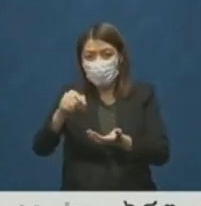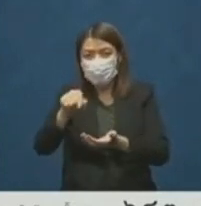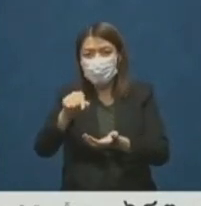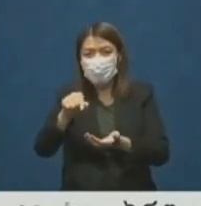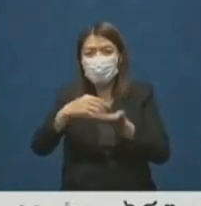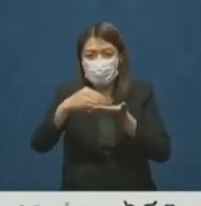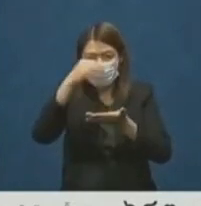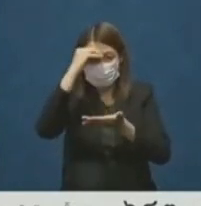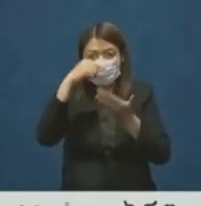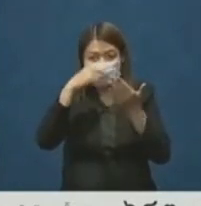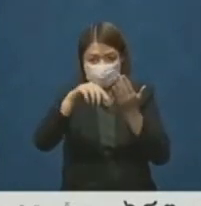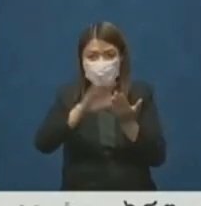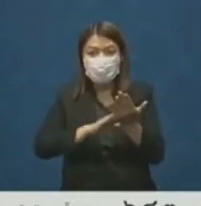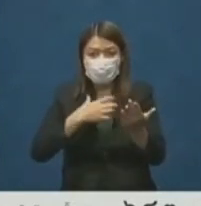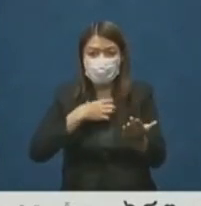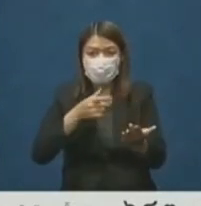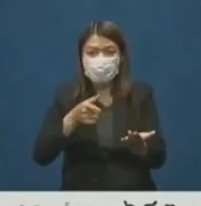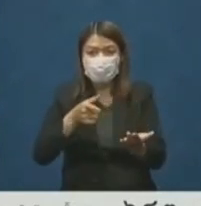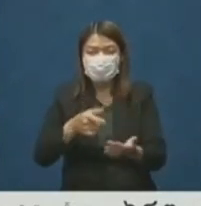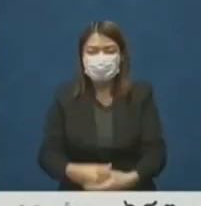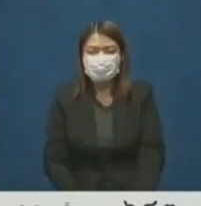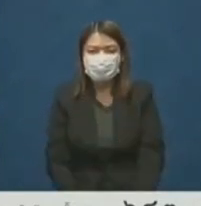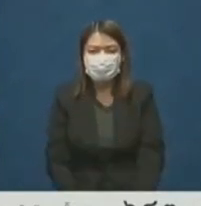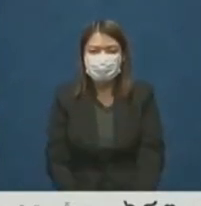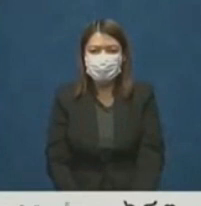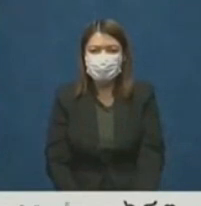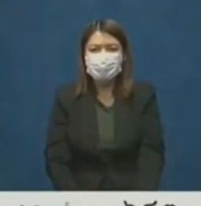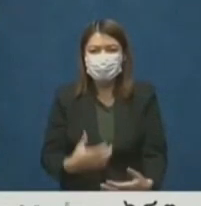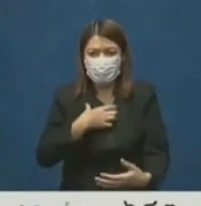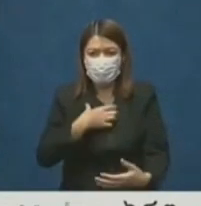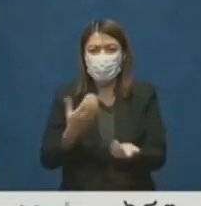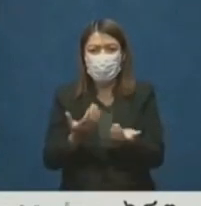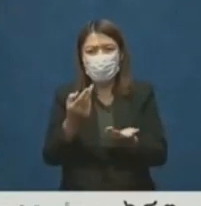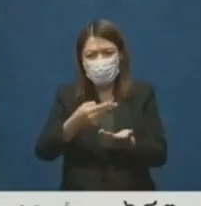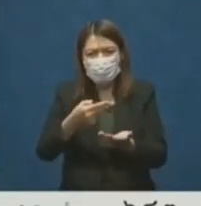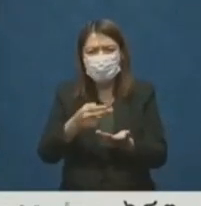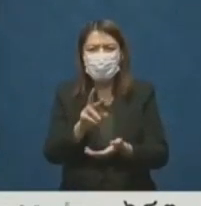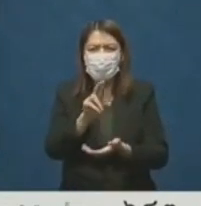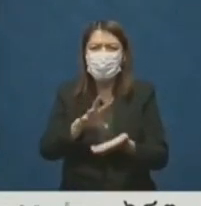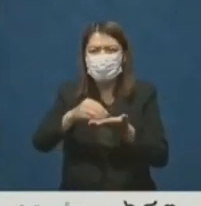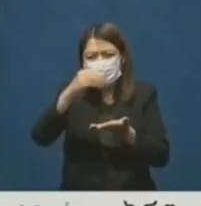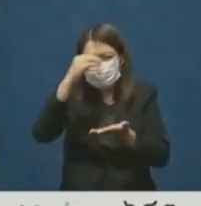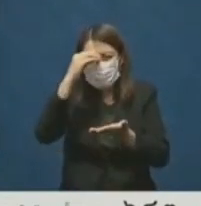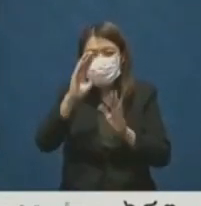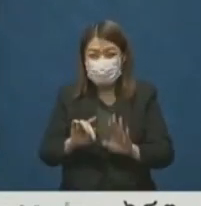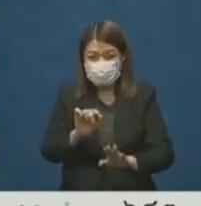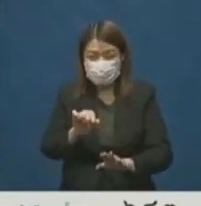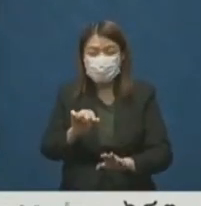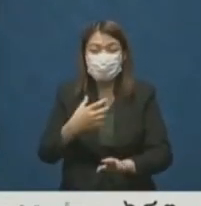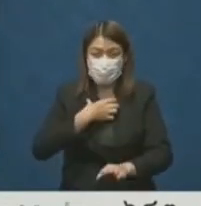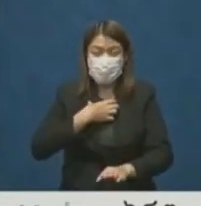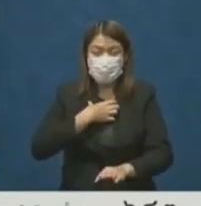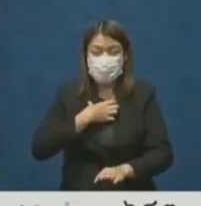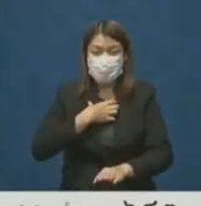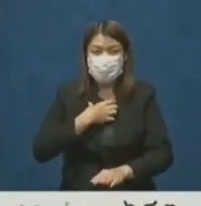กหลานของท่านเรียนในประเทศไทยหรือไม่ท่านอยากให้ลูกหลานของท่านอยู่ในระบบการศึกษาแบ